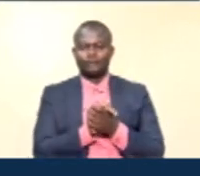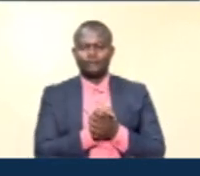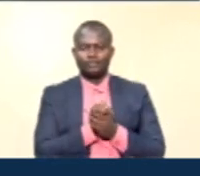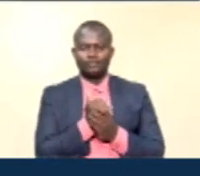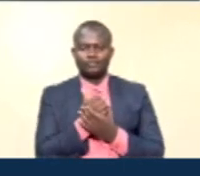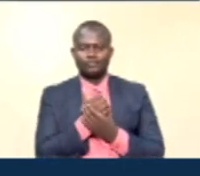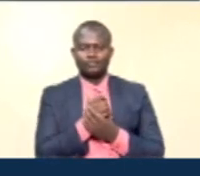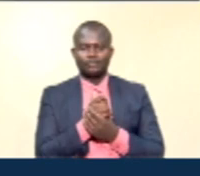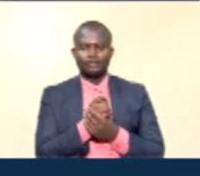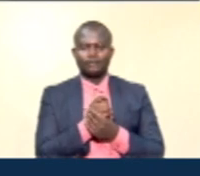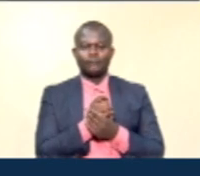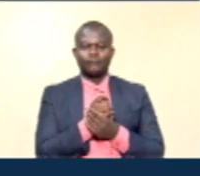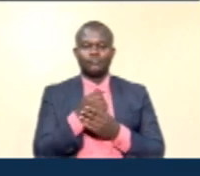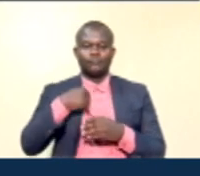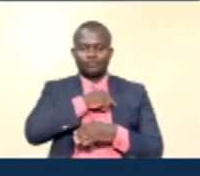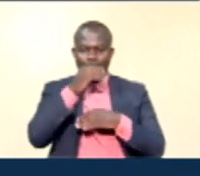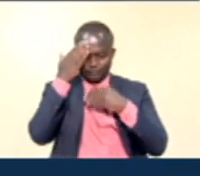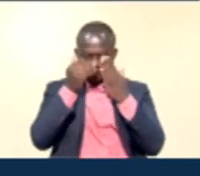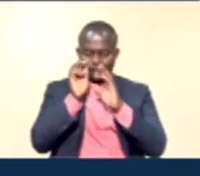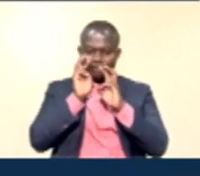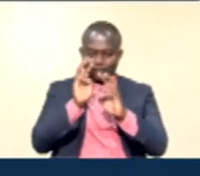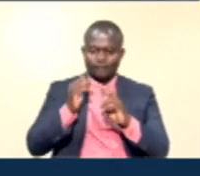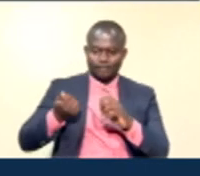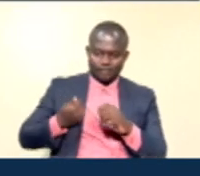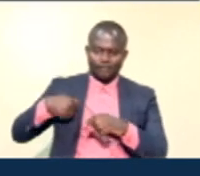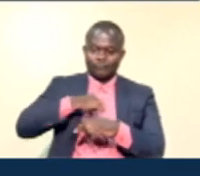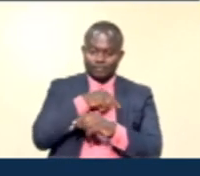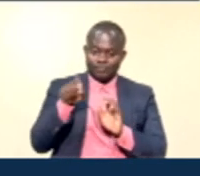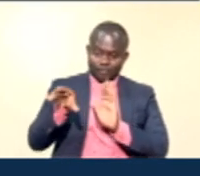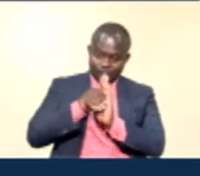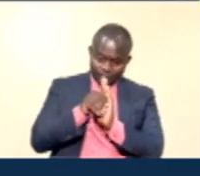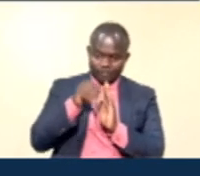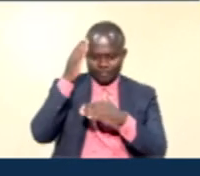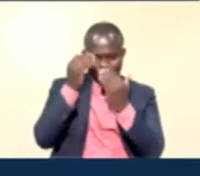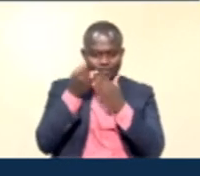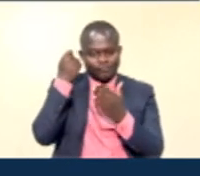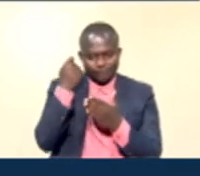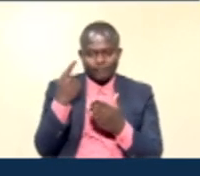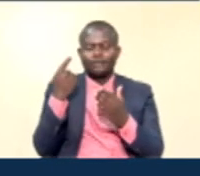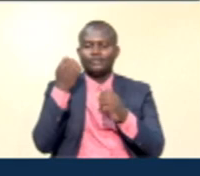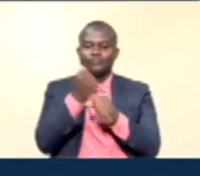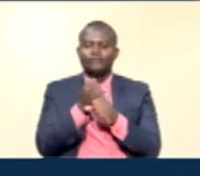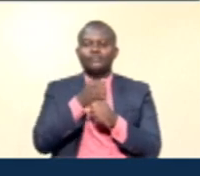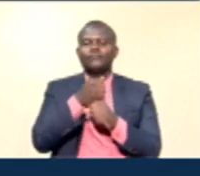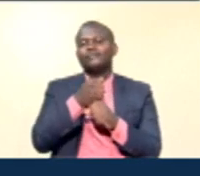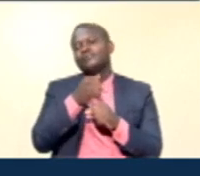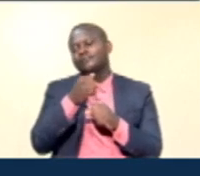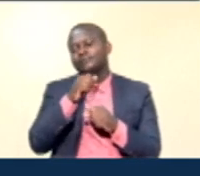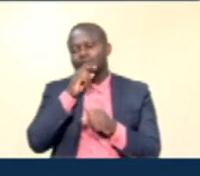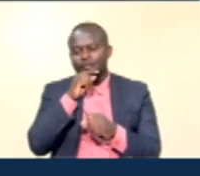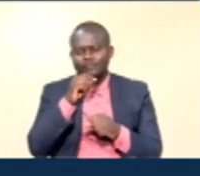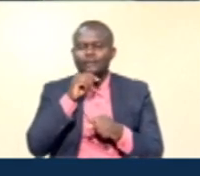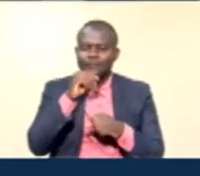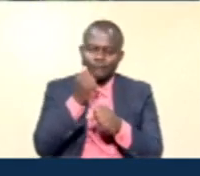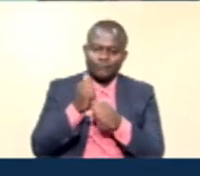ndifuza ko n'umukobwa wanjye azakura arebera kuri Chris Neat azatinyuka kumva yuko akatari akazi k'abagabo akari akazi k'abagore ari